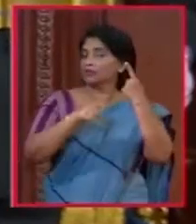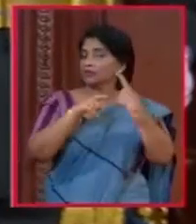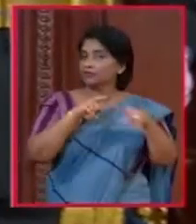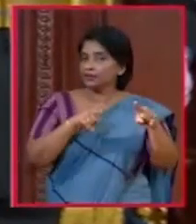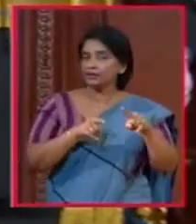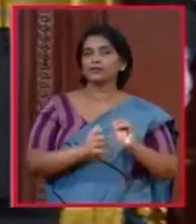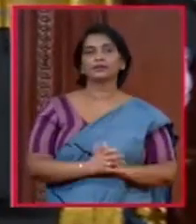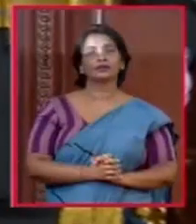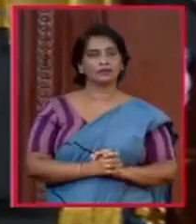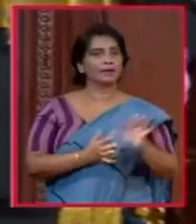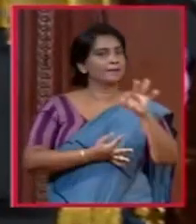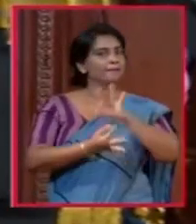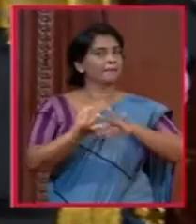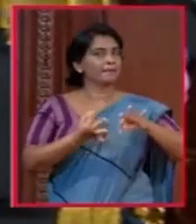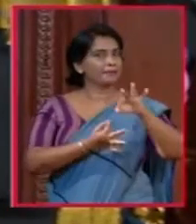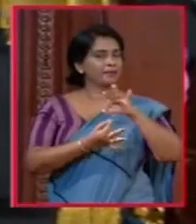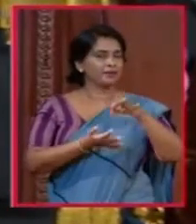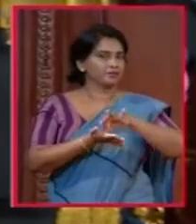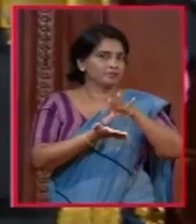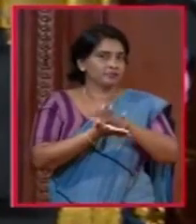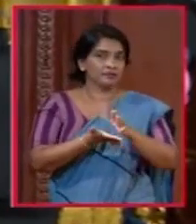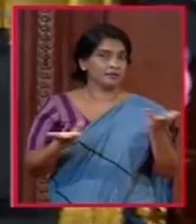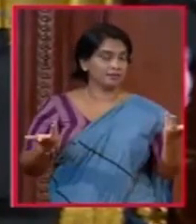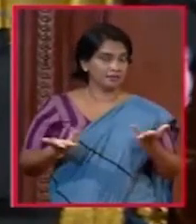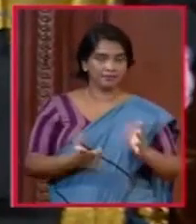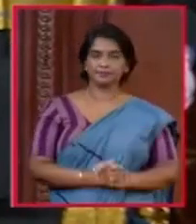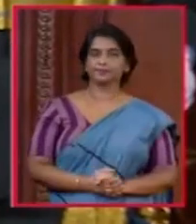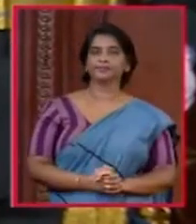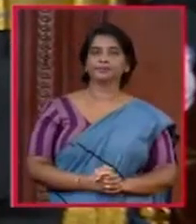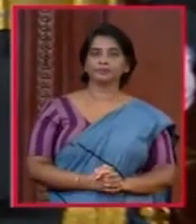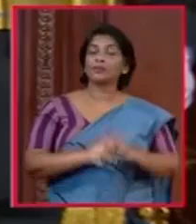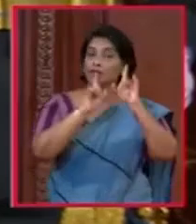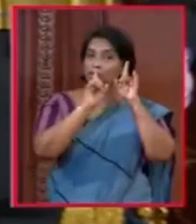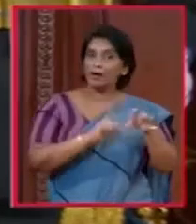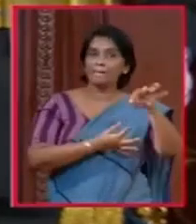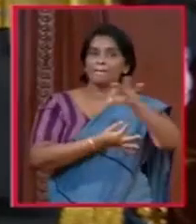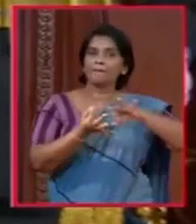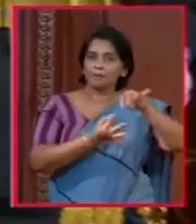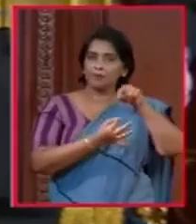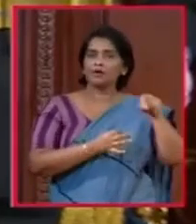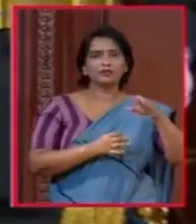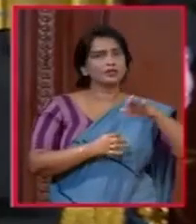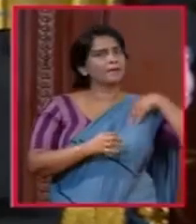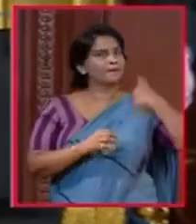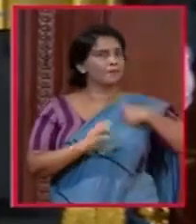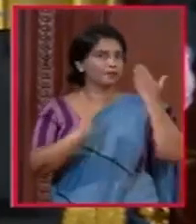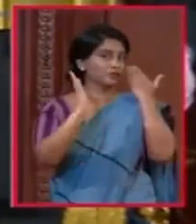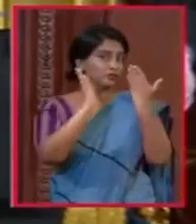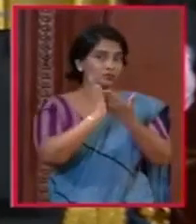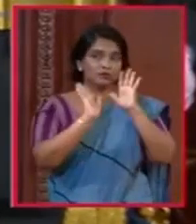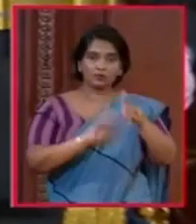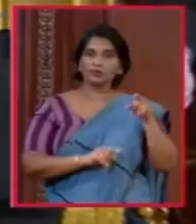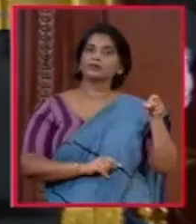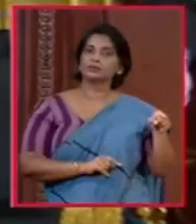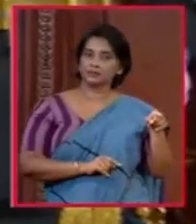පමණක් ප්‍රජාතන්ත්‍රවාදය අවසන් වන්නේ නැහැ. ඒ ප්‍රජාතන්ත්‍රවාදයේ මූලික ලක්ෂණයක්